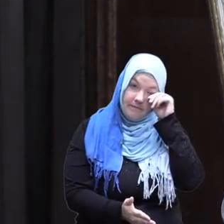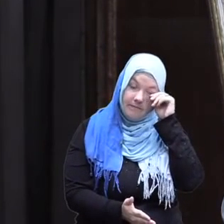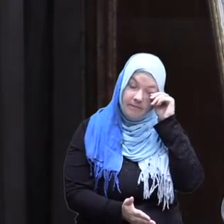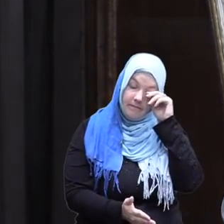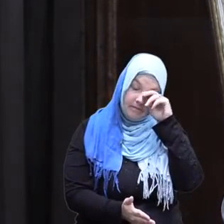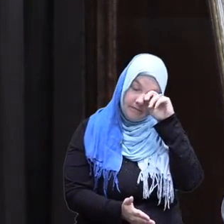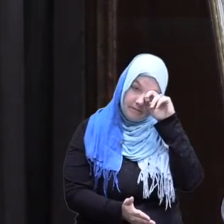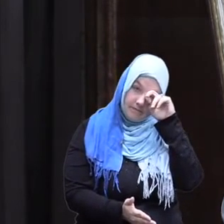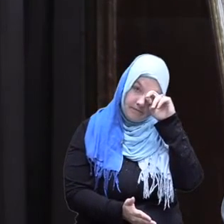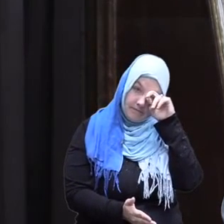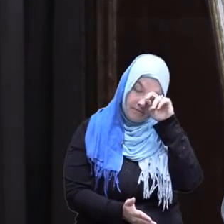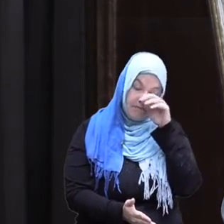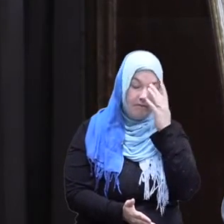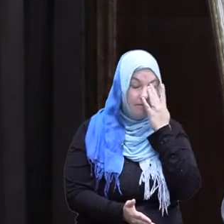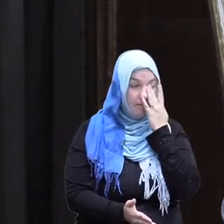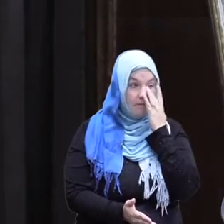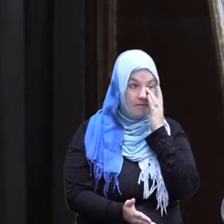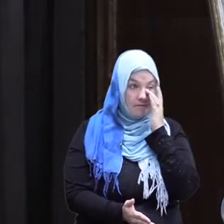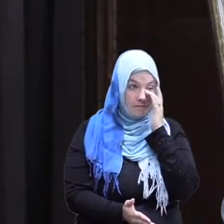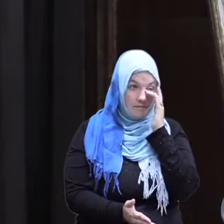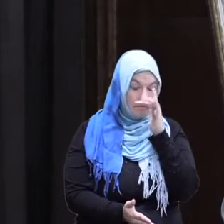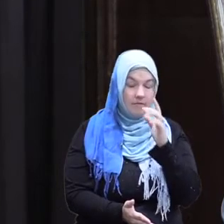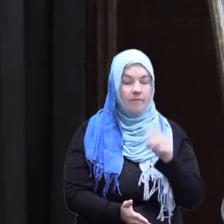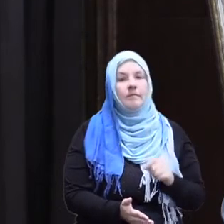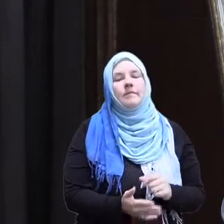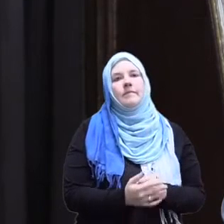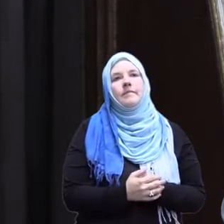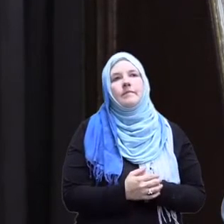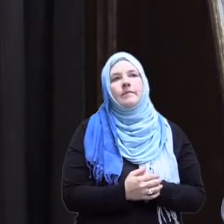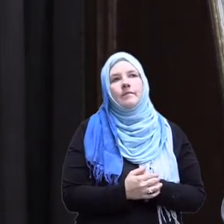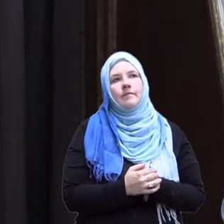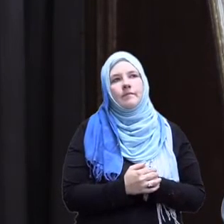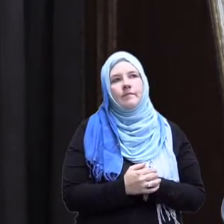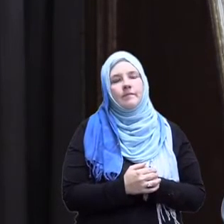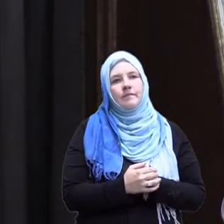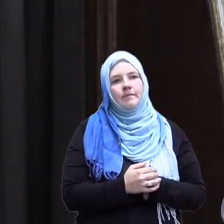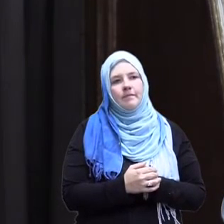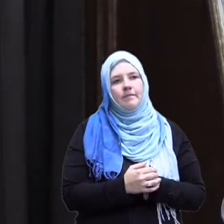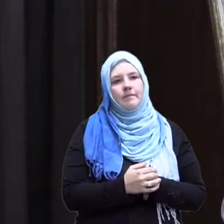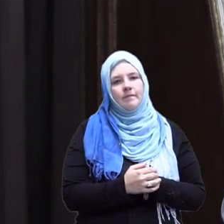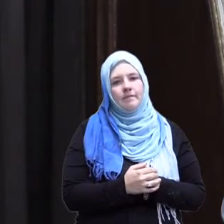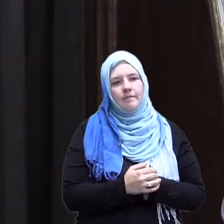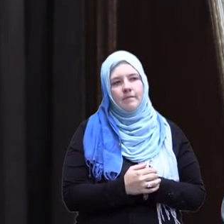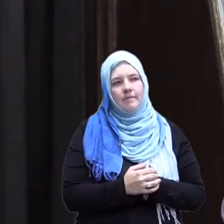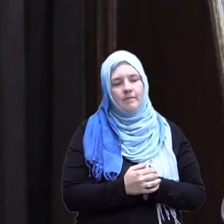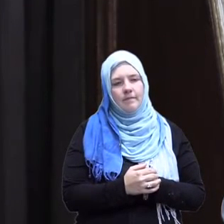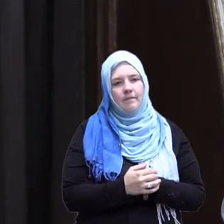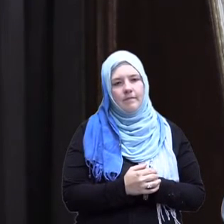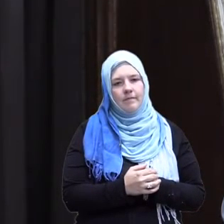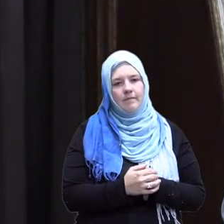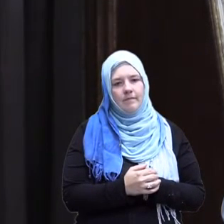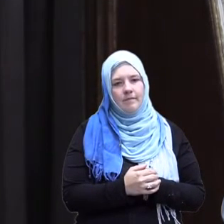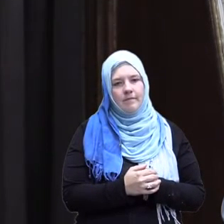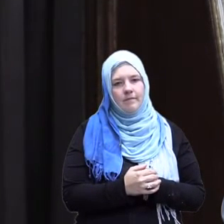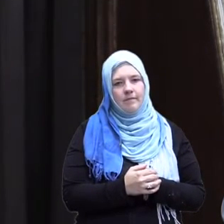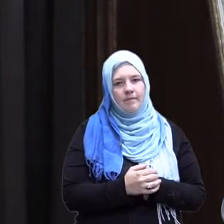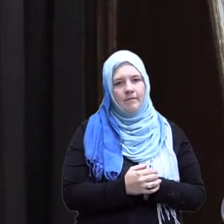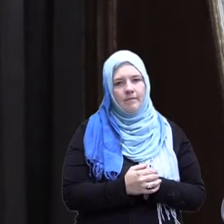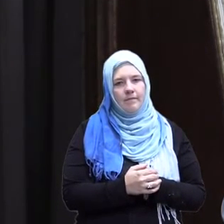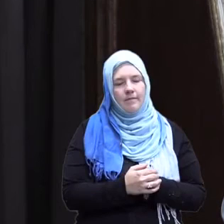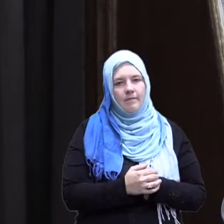So, فَوَيْلٌ لِلَّذِينَ يَكْتُبُونَ الْكِتَابَ بِأَيْدِيهِمْ ثُمَّ يَقُولُونَ هَذَا مِنْ عِنْدِ اللَّهِ